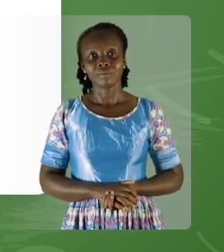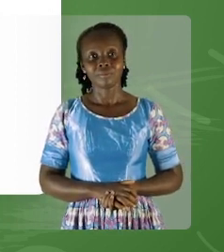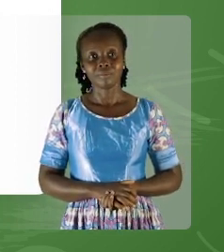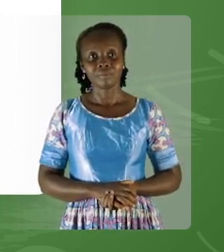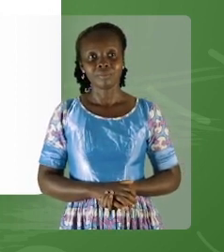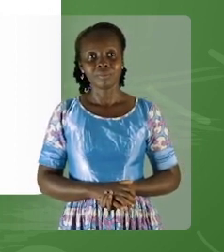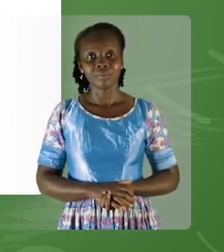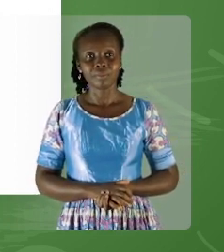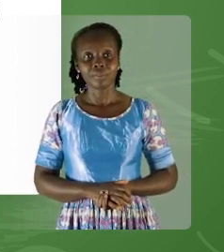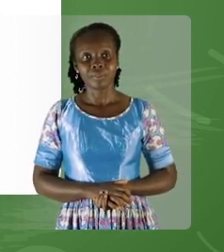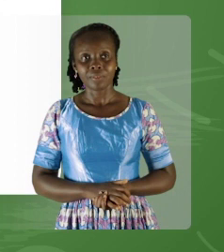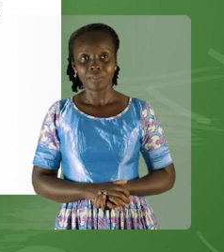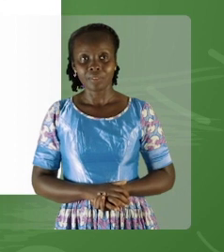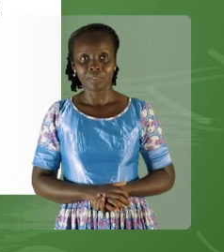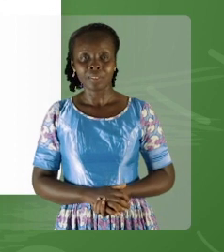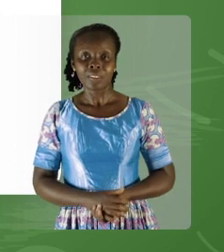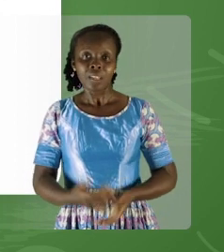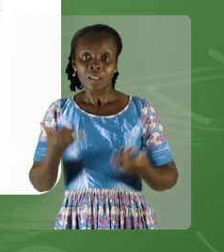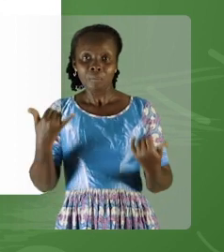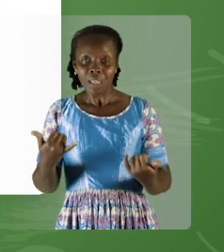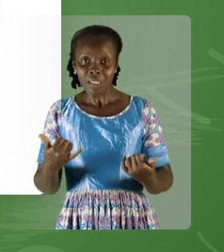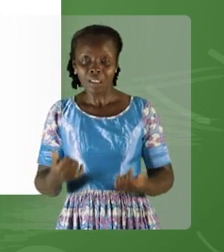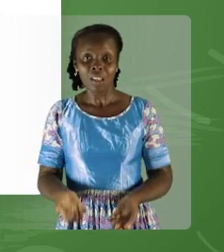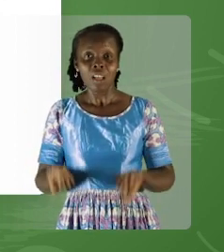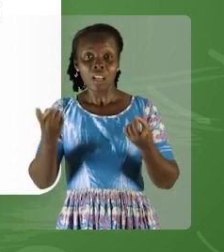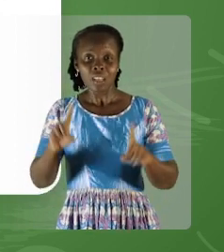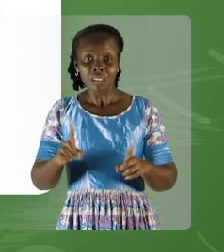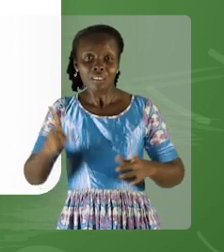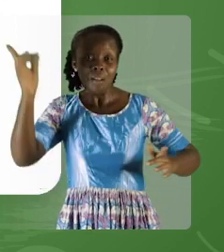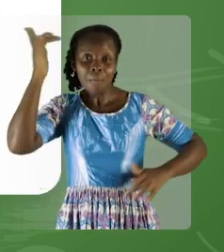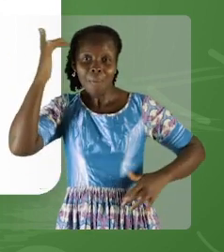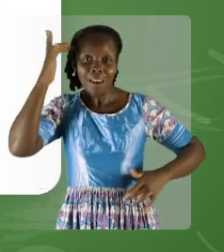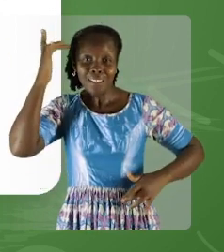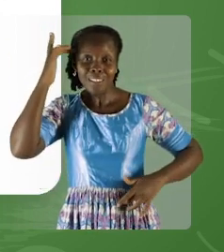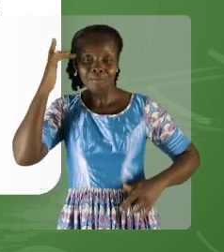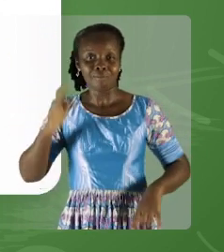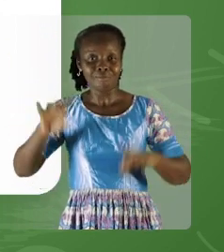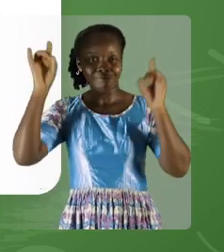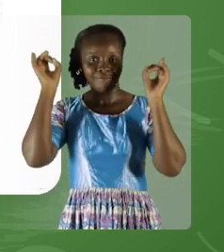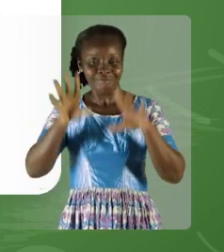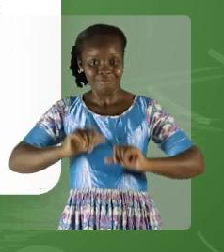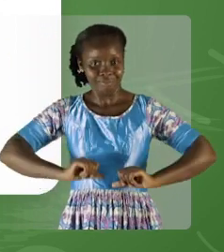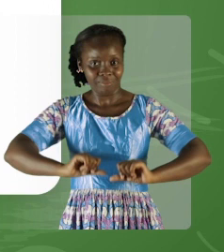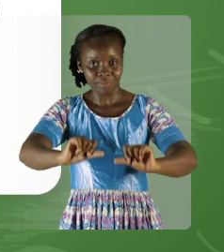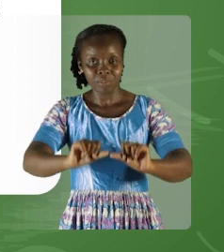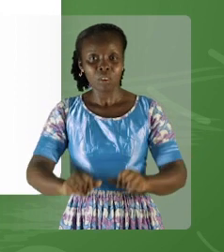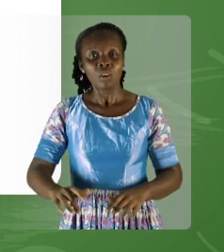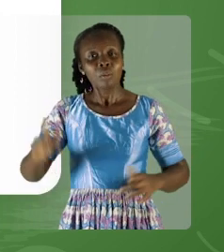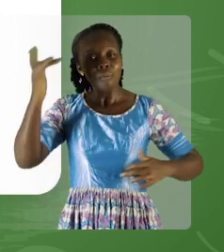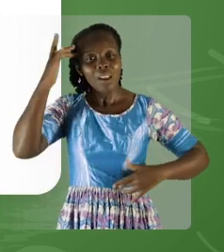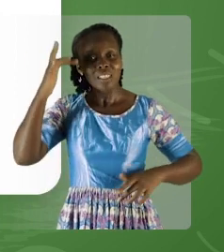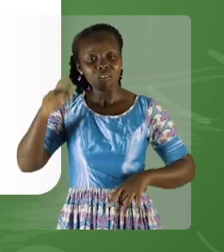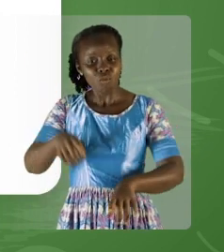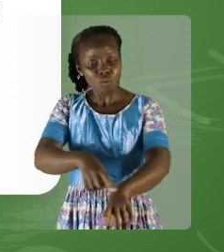Mais, pour les maladies chroniques ou de longue durée, le